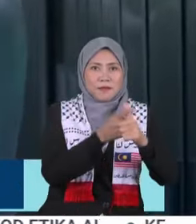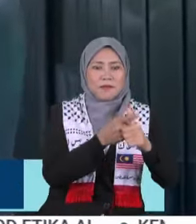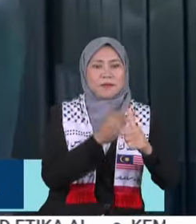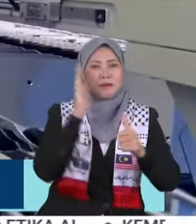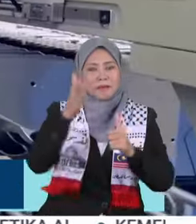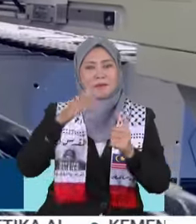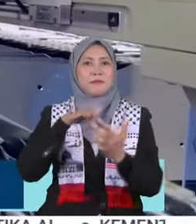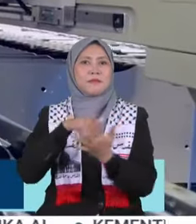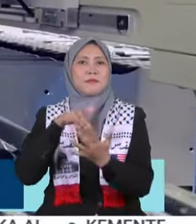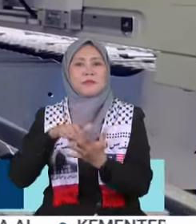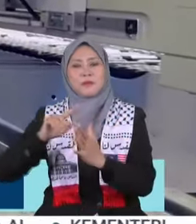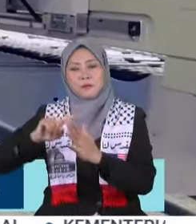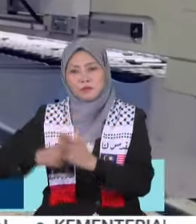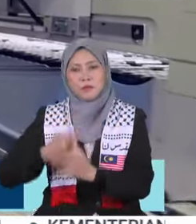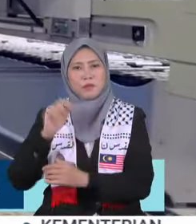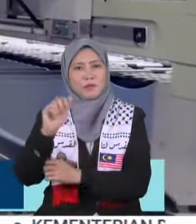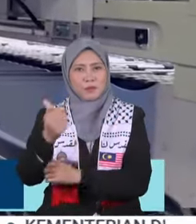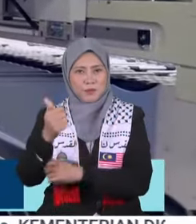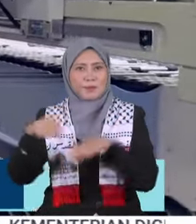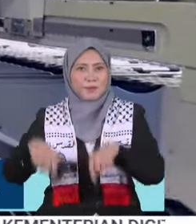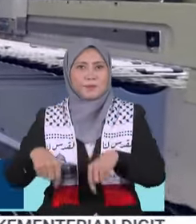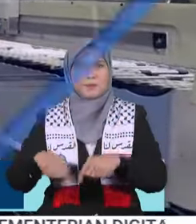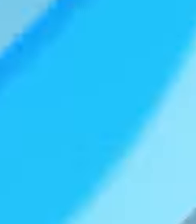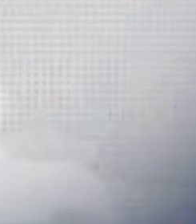memulakan pengajian Oktober ini.